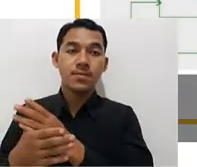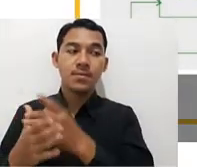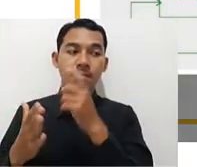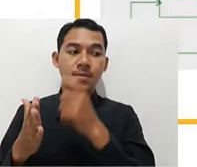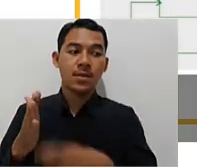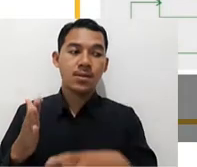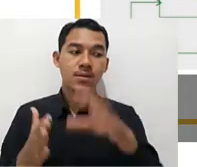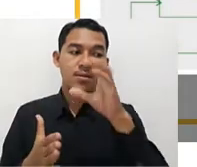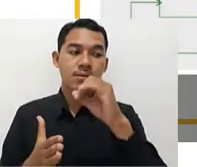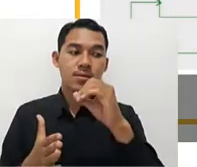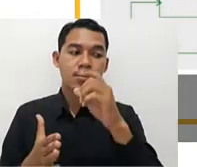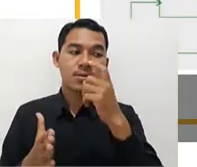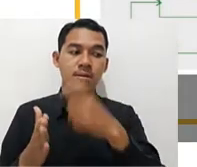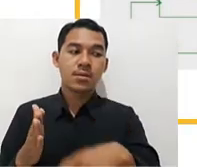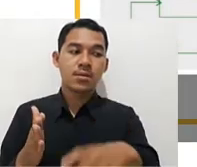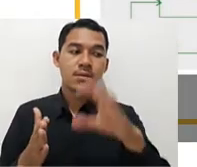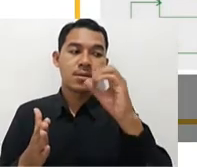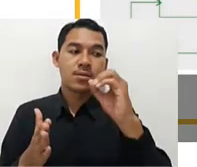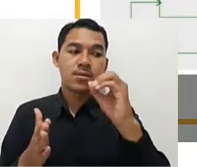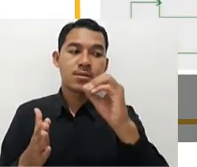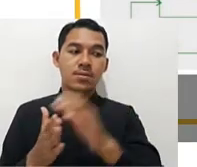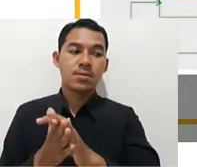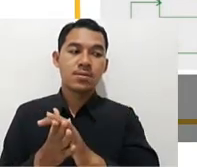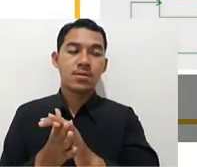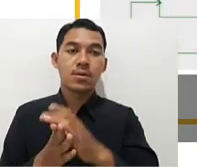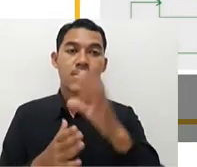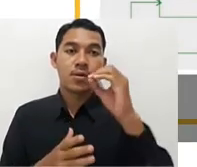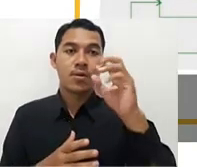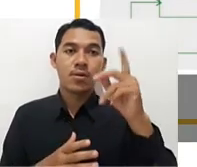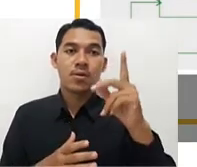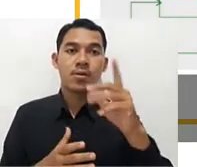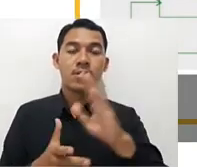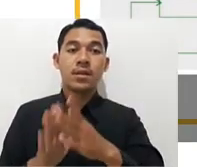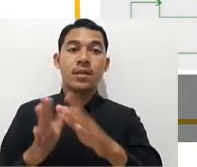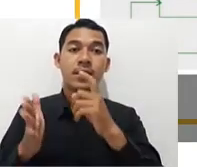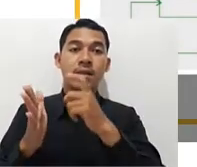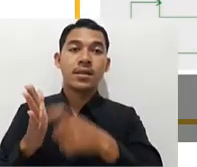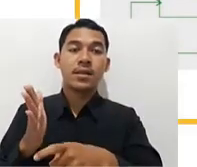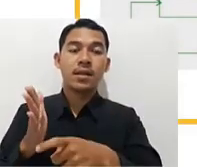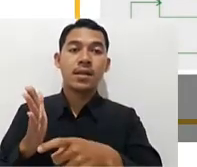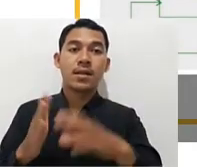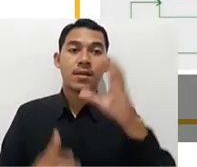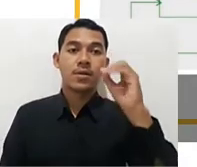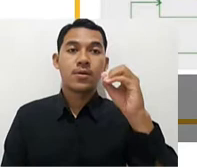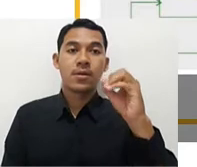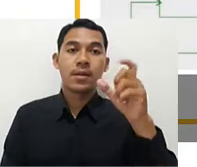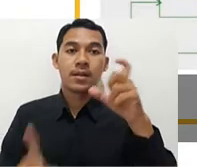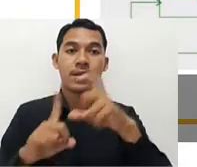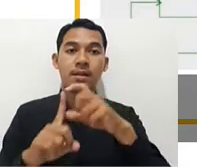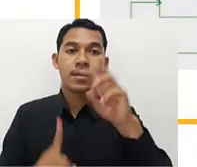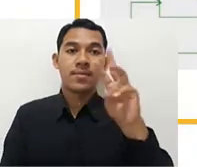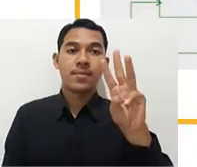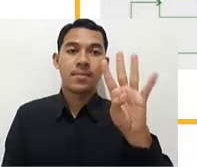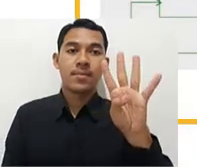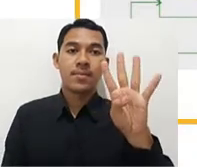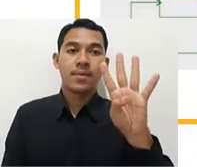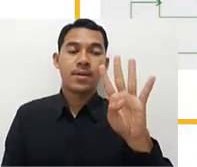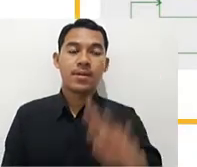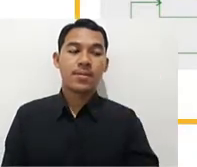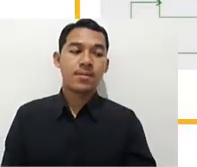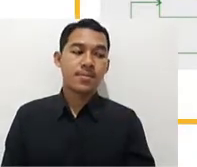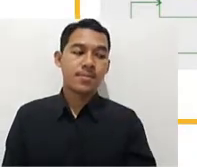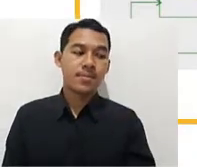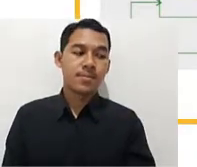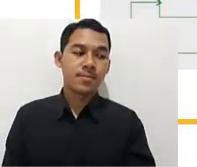nilainya 0, ini nilainya 0. Kemudian diorkan, di sini ntar nilainya 0 D4-nya. Nah, kalau kayak gini ya. Jadi kalau